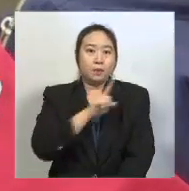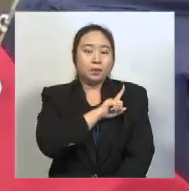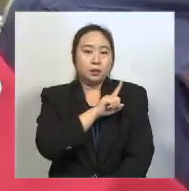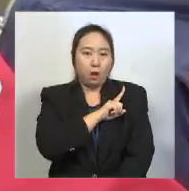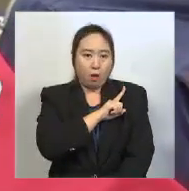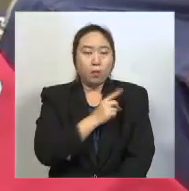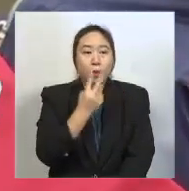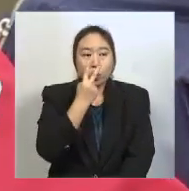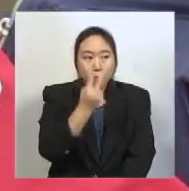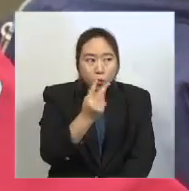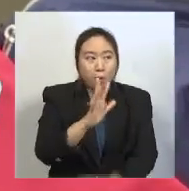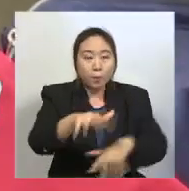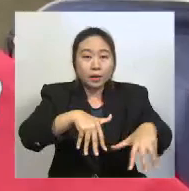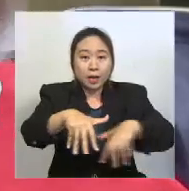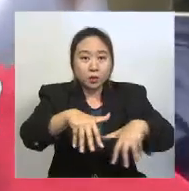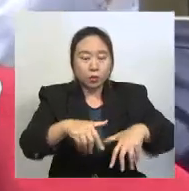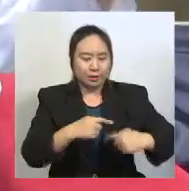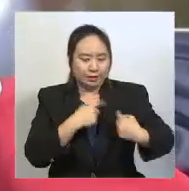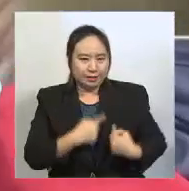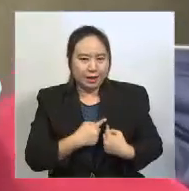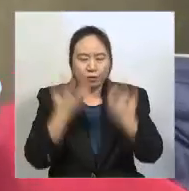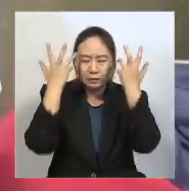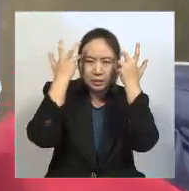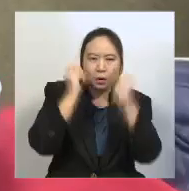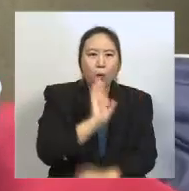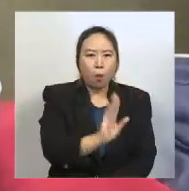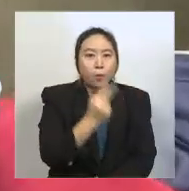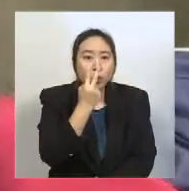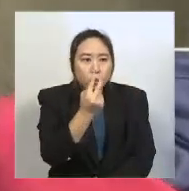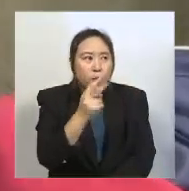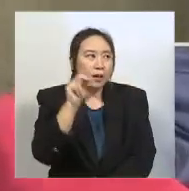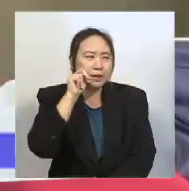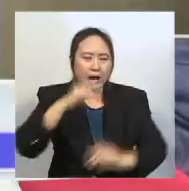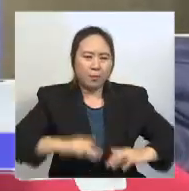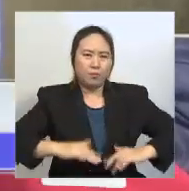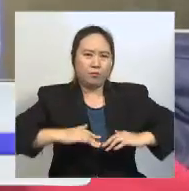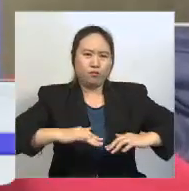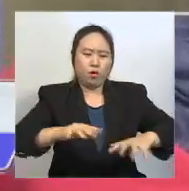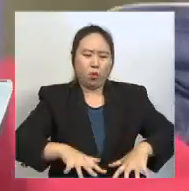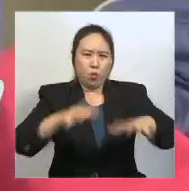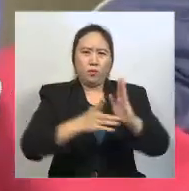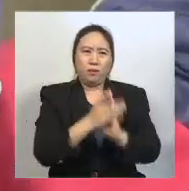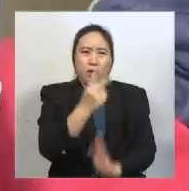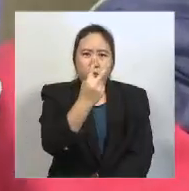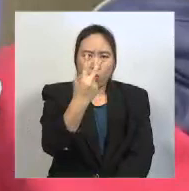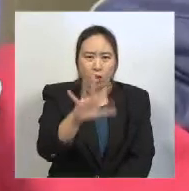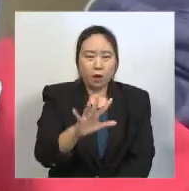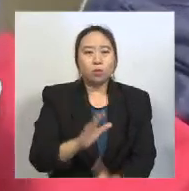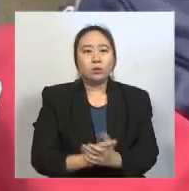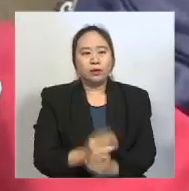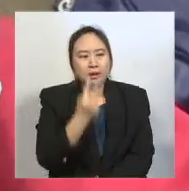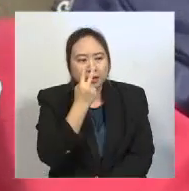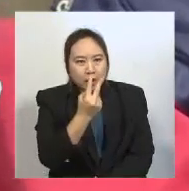ดูในเรื่องของสภาพจิตใจของประชาชนเพราะว่าเขาอาศัยอยู่ในน้ำนี่ประมาณสักเกือบ2สัปดาห์แล้วนะครับเริ่มจะมีสภาพจิ